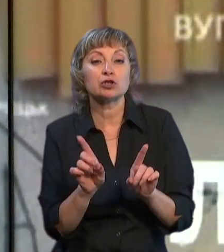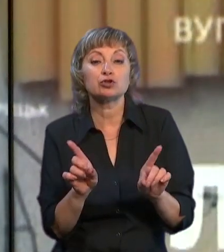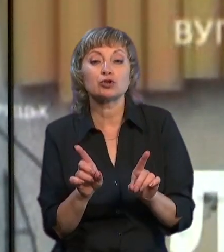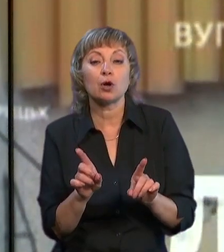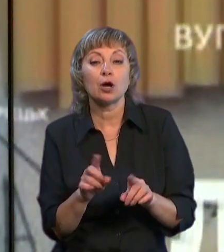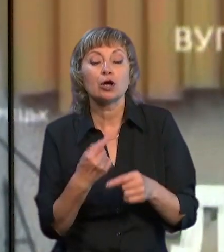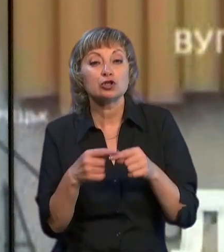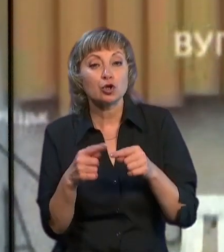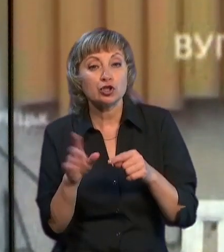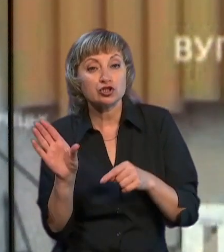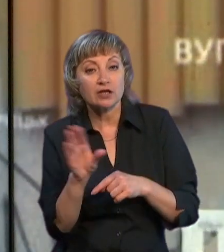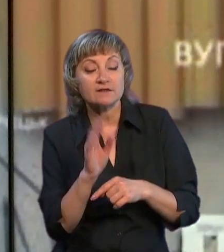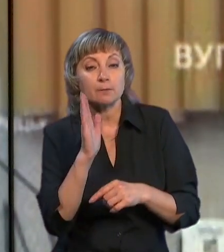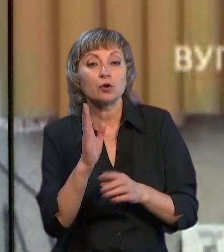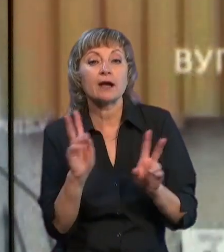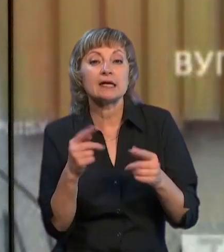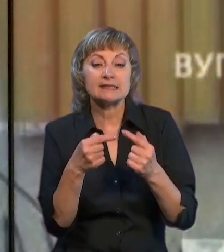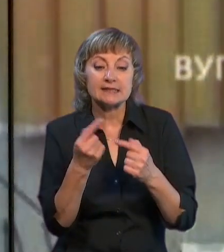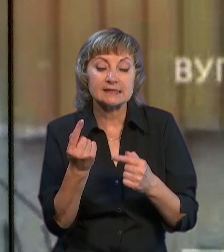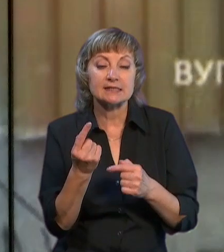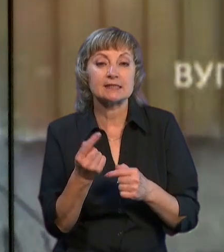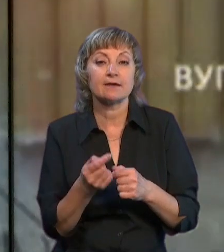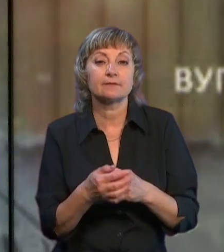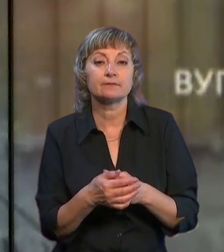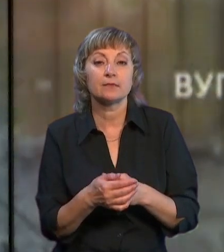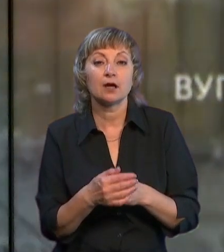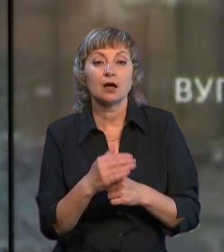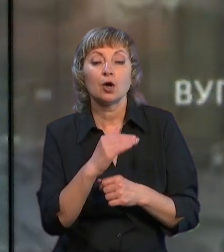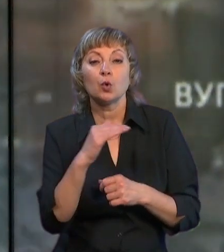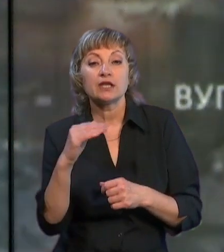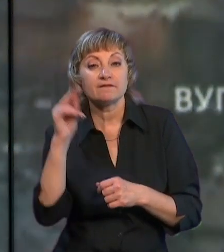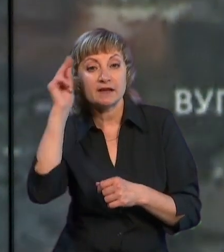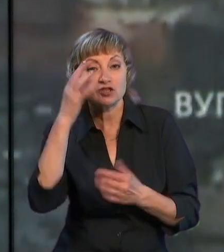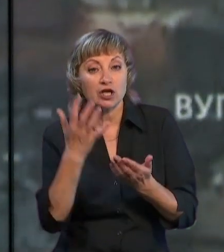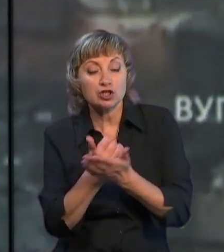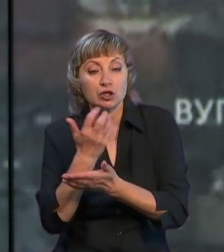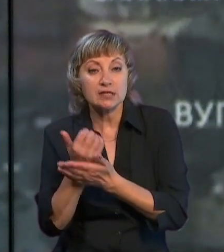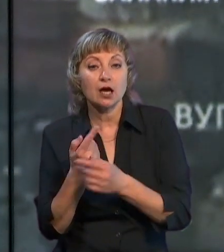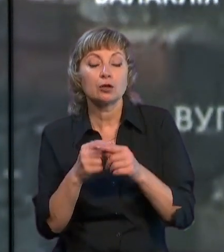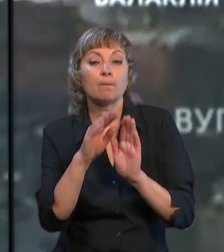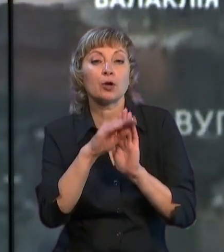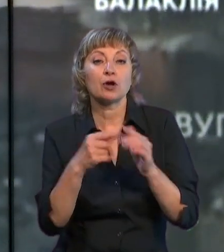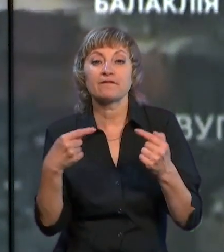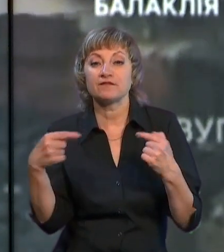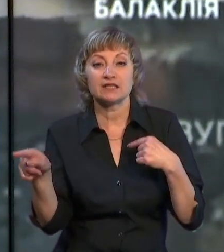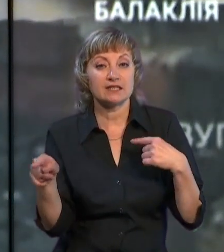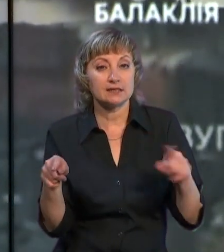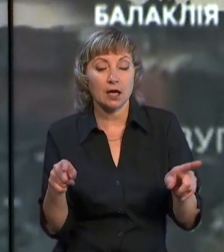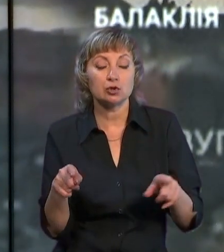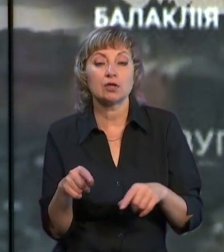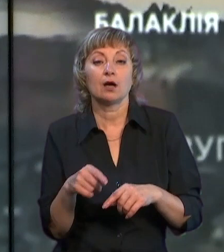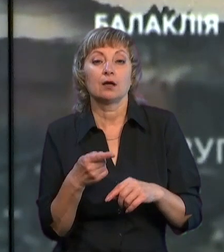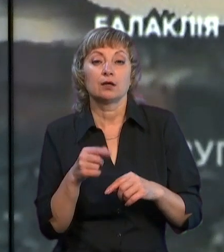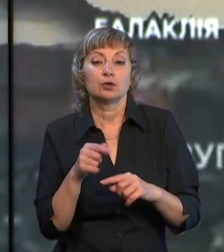скоріш за все, буде якась різниця у рівні навчальних досягнень. тому що програми відрізняються. І